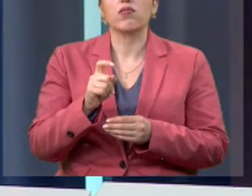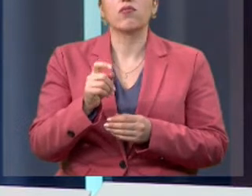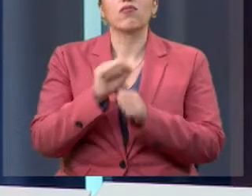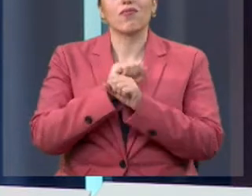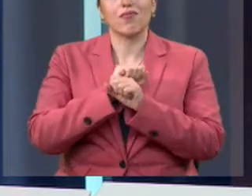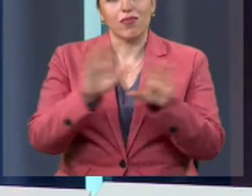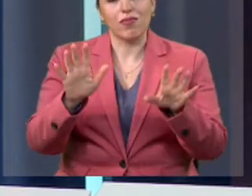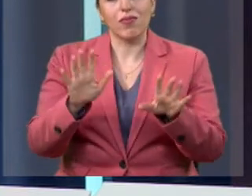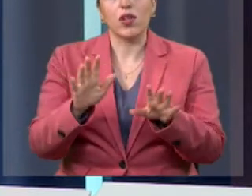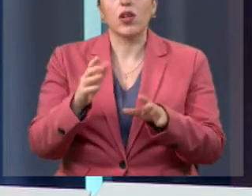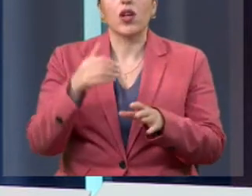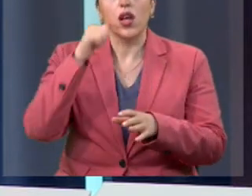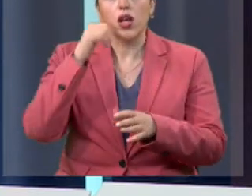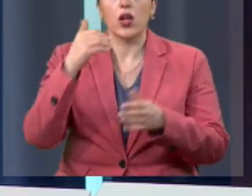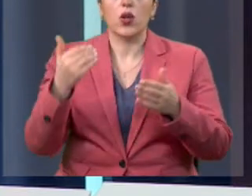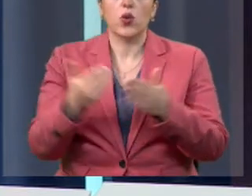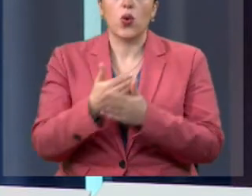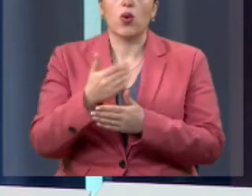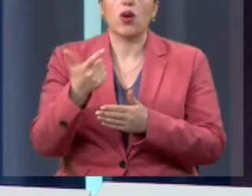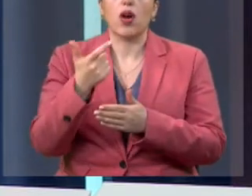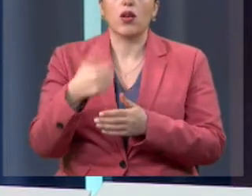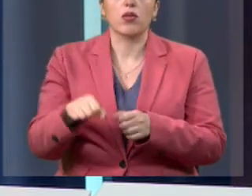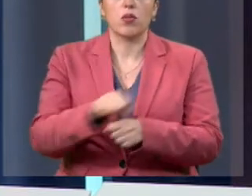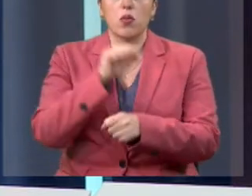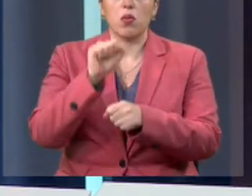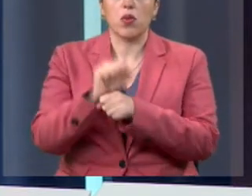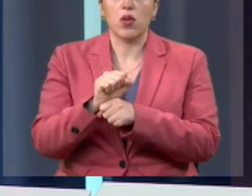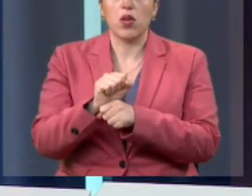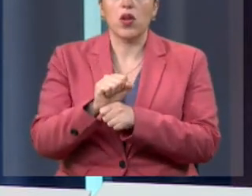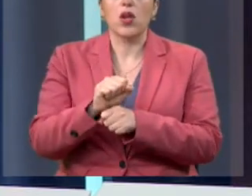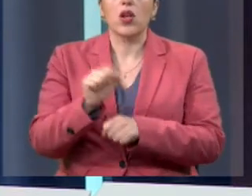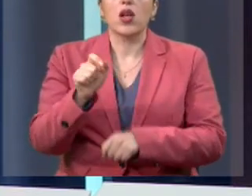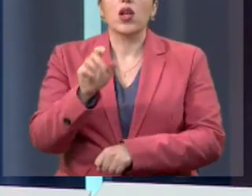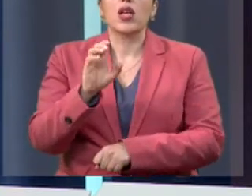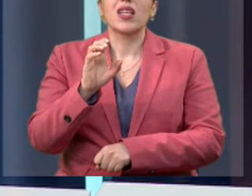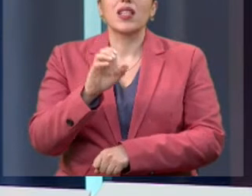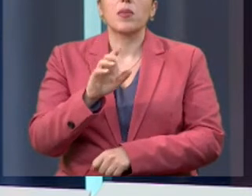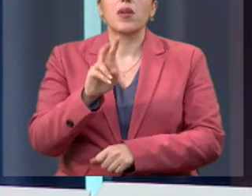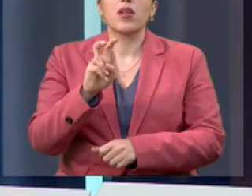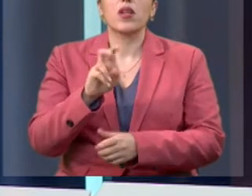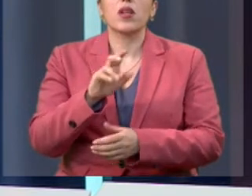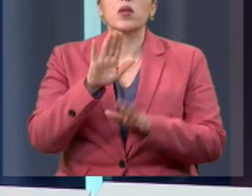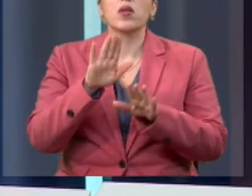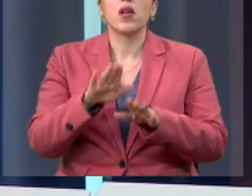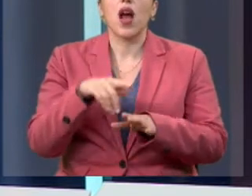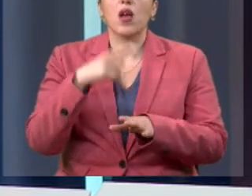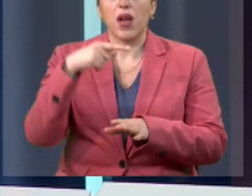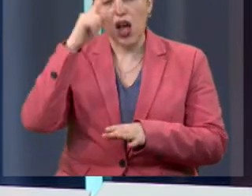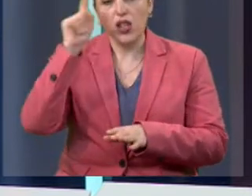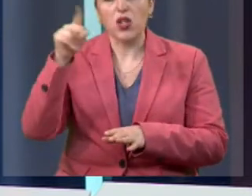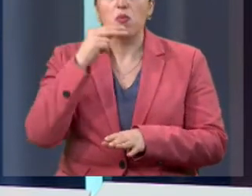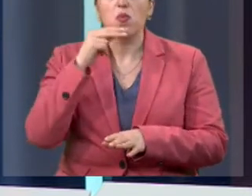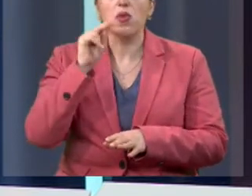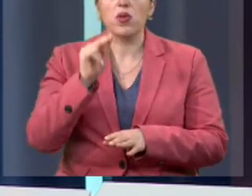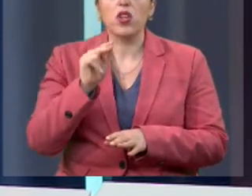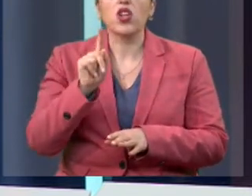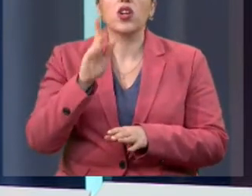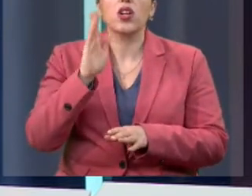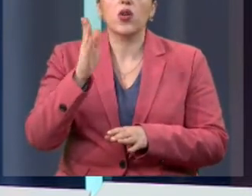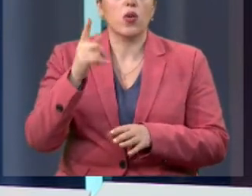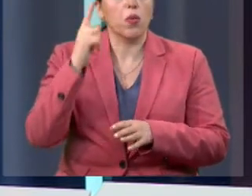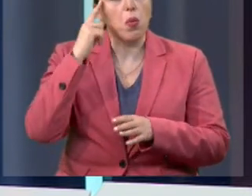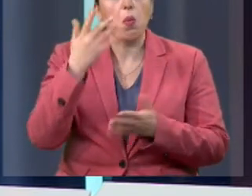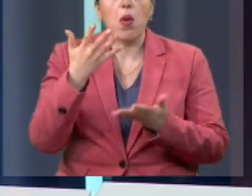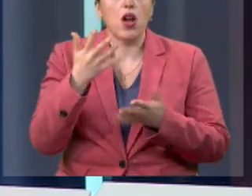3 երեկոյան կրկին խափանվեց։ Ստեփանակերտից պնդում են ադրբեջանցիների ձեռքի գործն է։ Ինչ կլինի դեռ պարզ չէ,